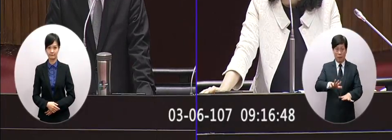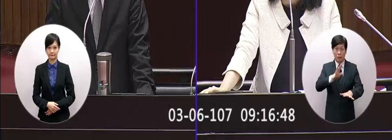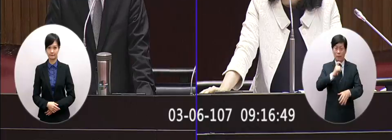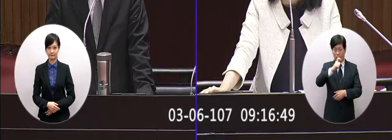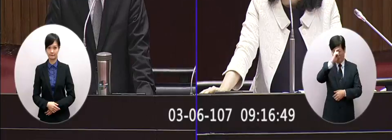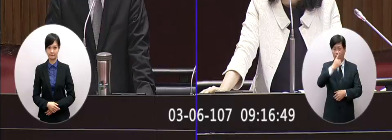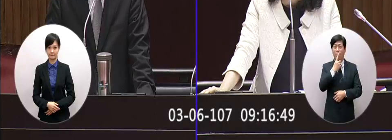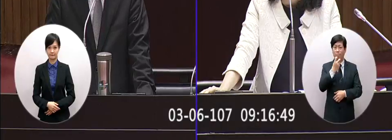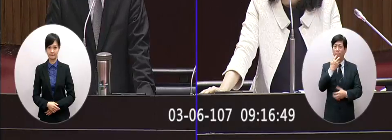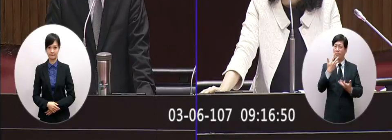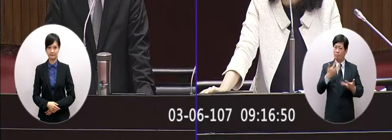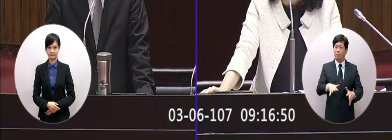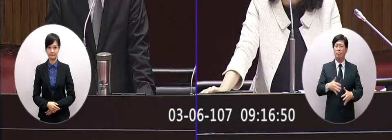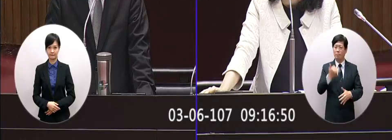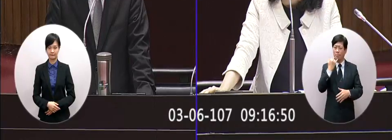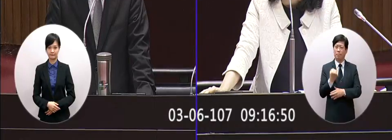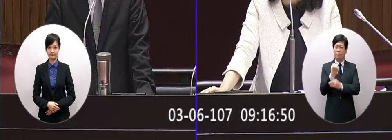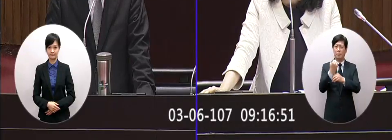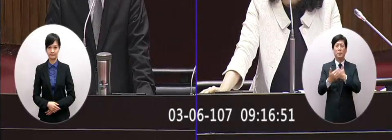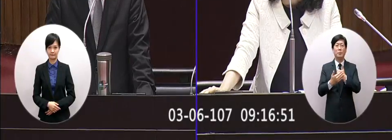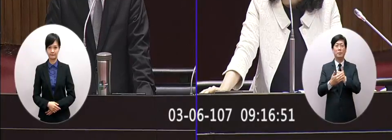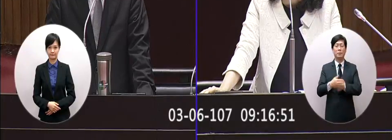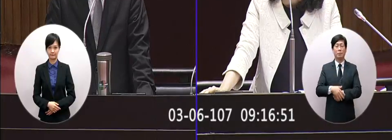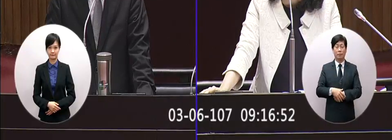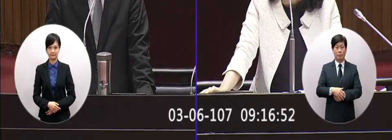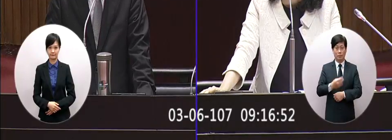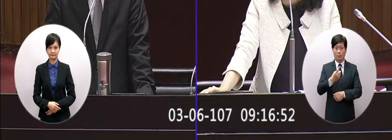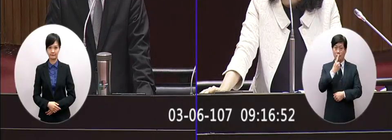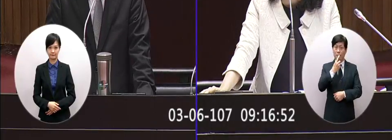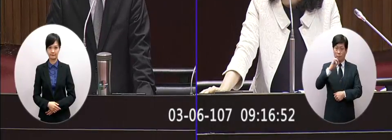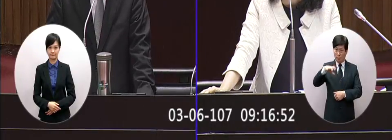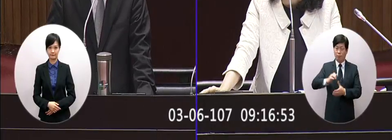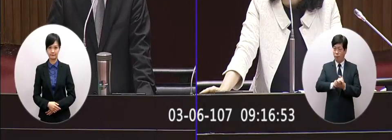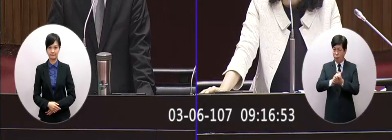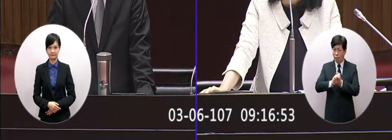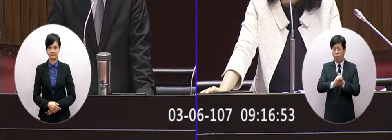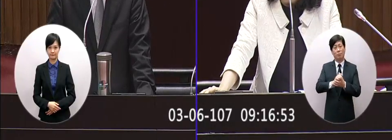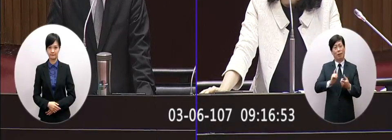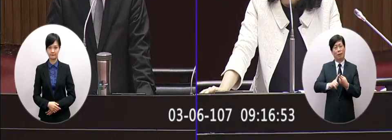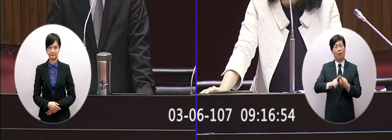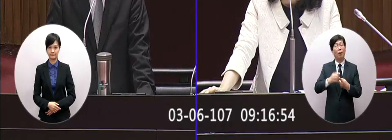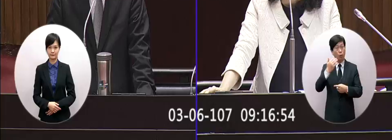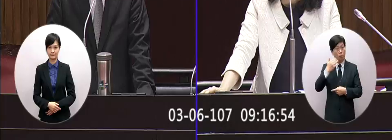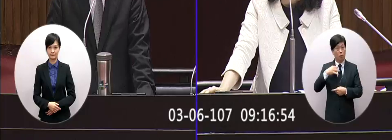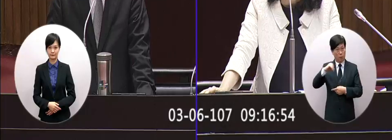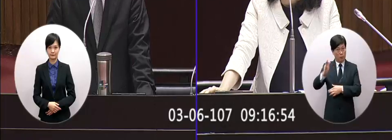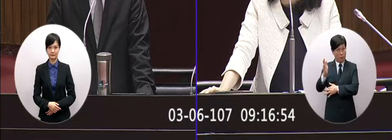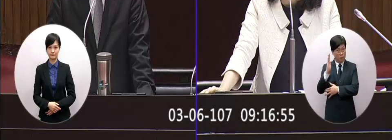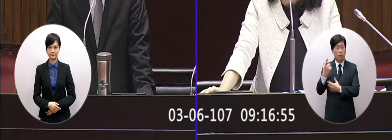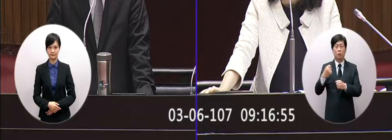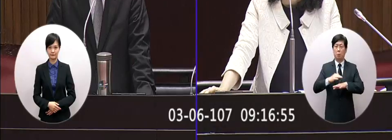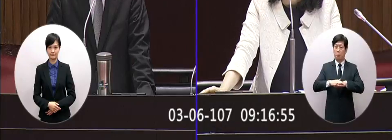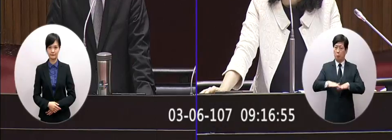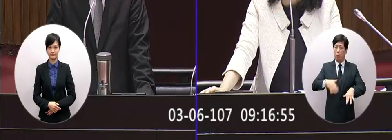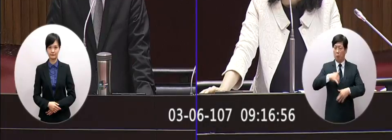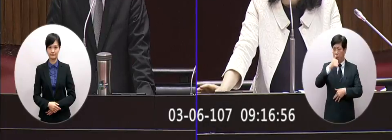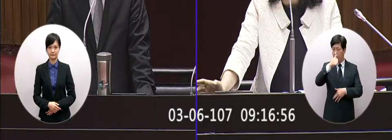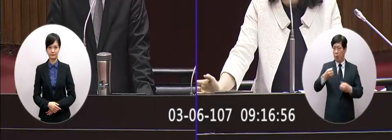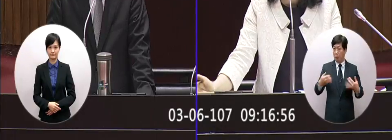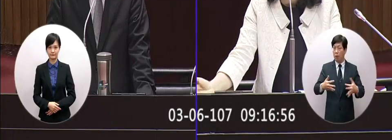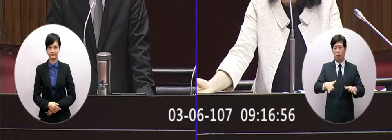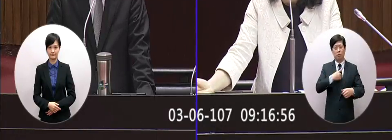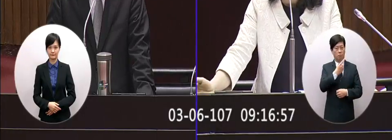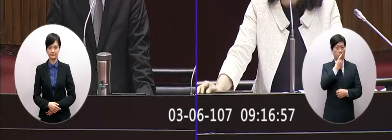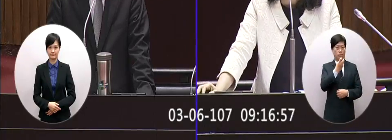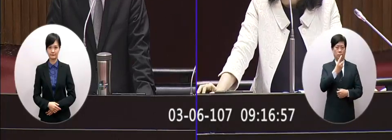是希望中央能够大力的支持嘛。 这个我们会协助。 中央地方伙伴关系嘛，如果地方大家都安和力乐力的话，我